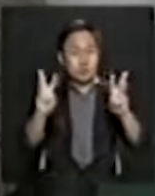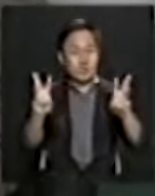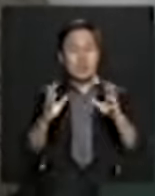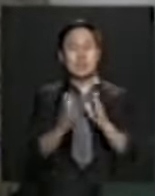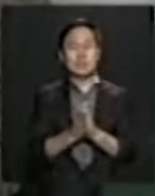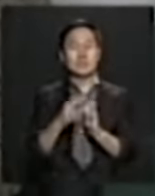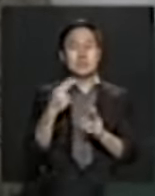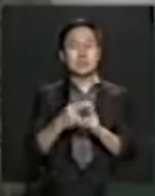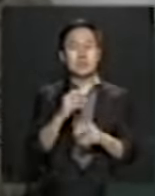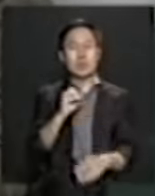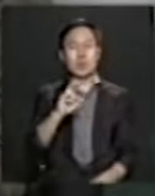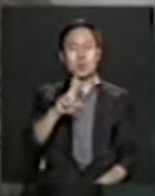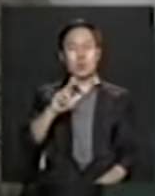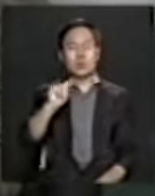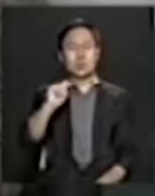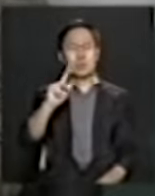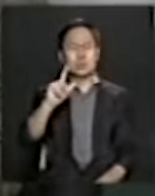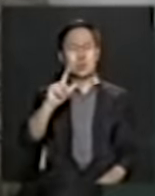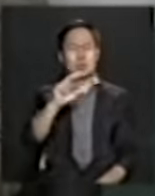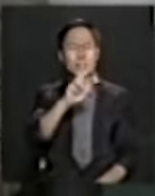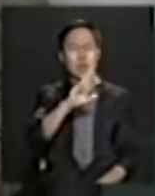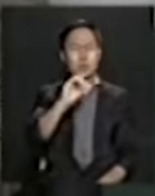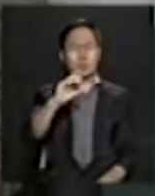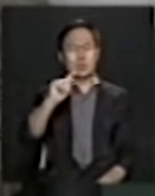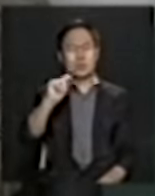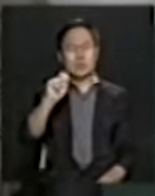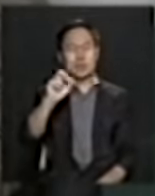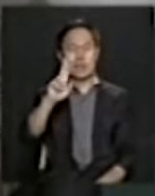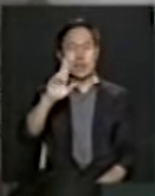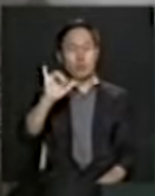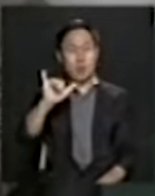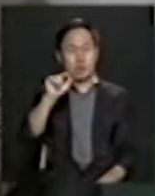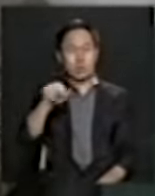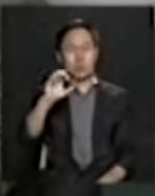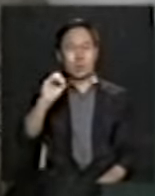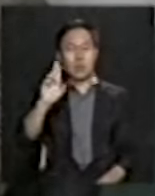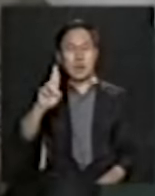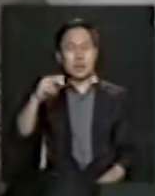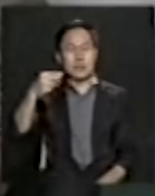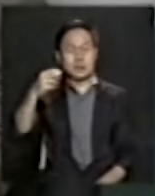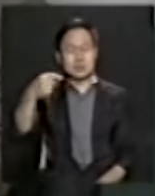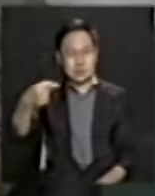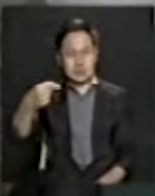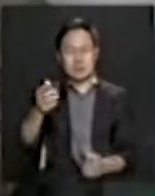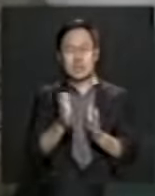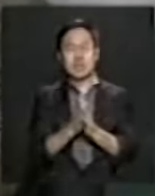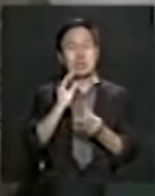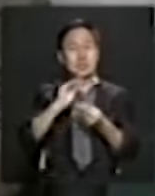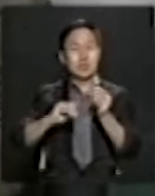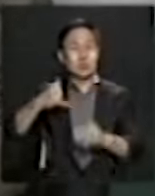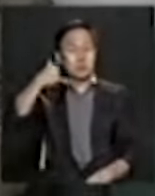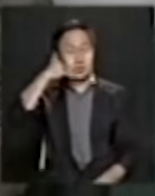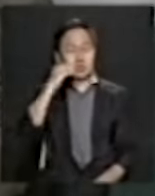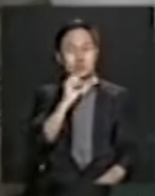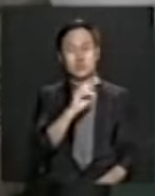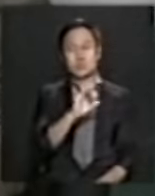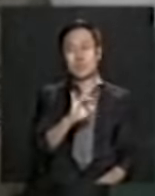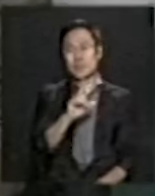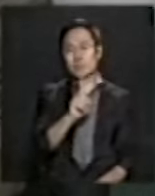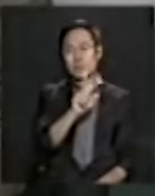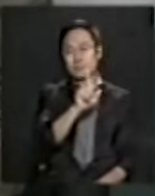ซต์ www.rotary.org นั่นเองค่ะหรือว่าจะโทรศัพท์ไปสอบถามก็ได้นะคะรายการขึ้นเบอร์โทรศัพท์ให้